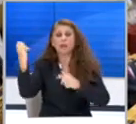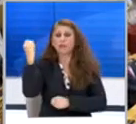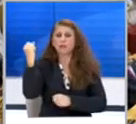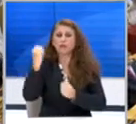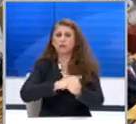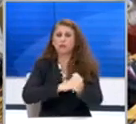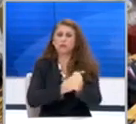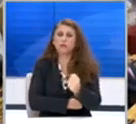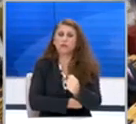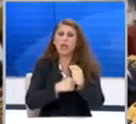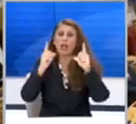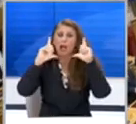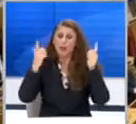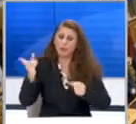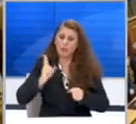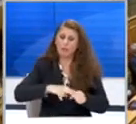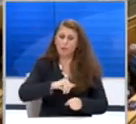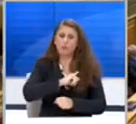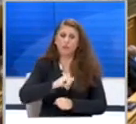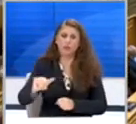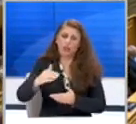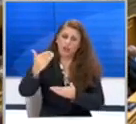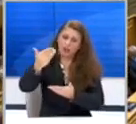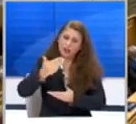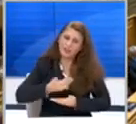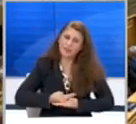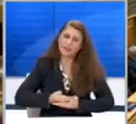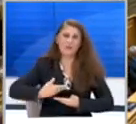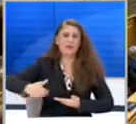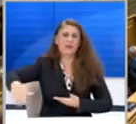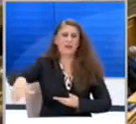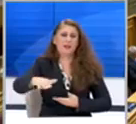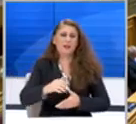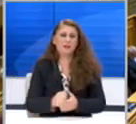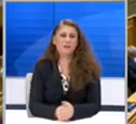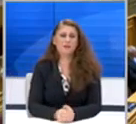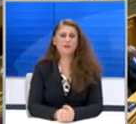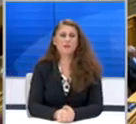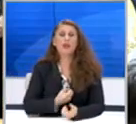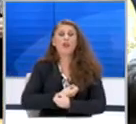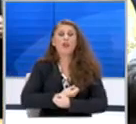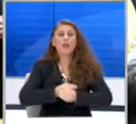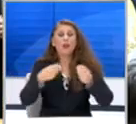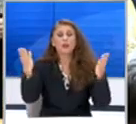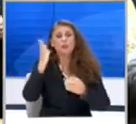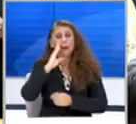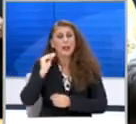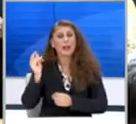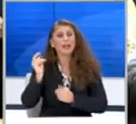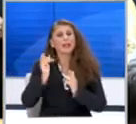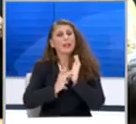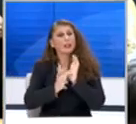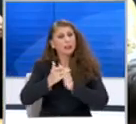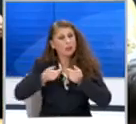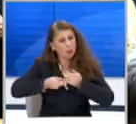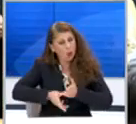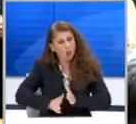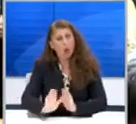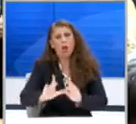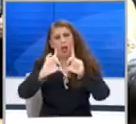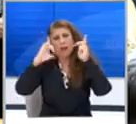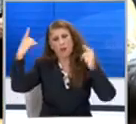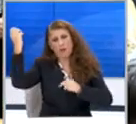ισχυρός, Άγιος αθάνατος ελέησον ημάς. Δόξα Πατρί και Υιώ και